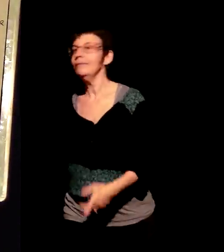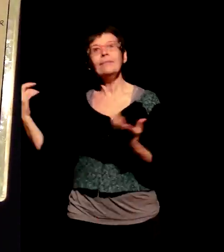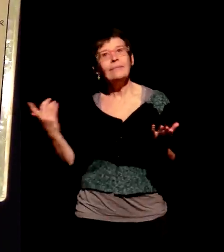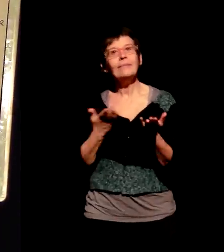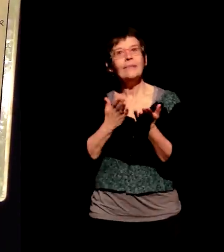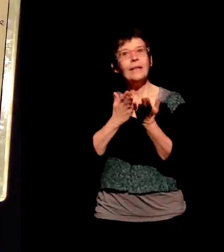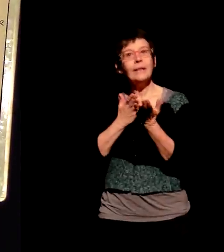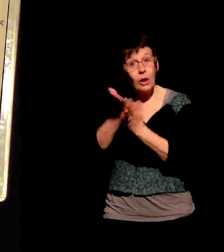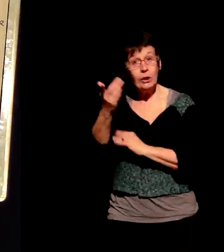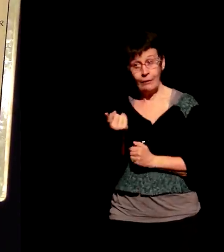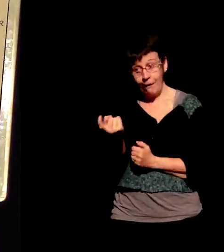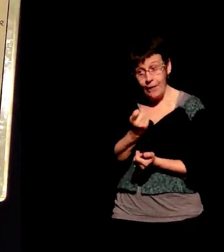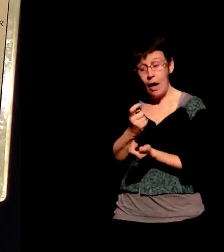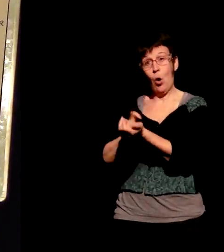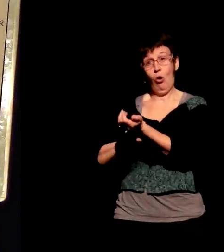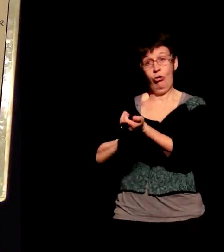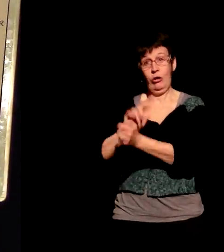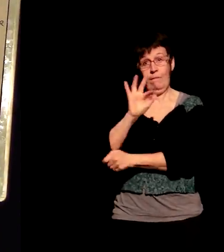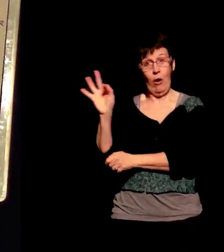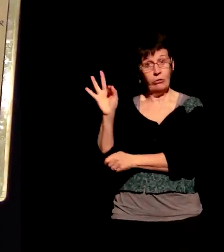Sous-chien, de français de souche.